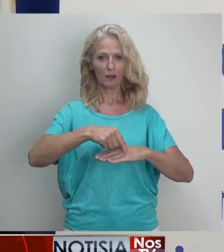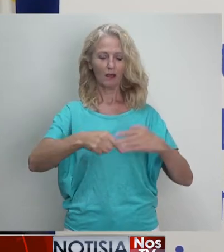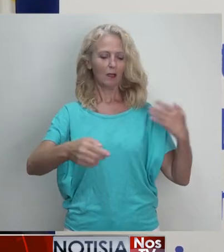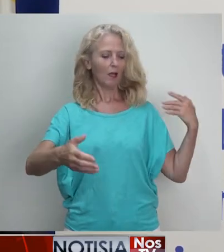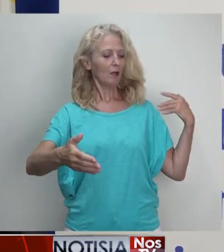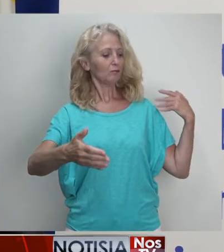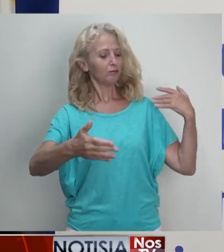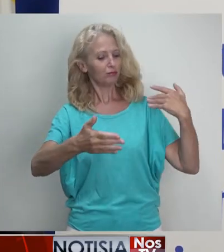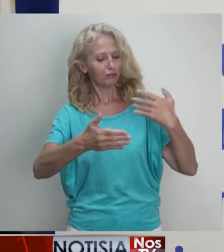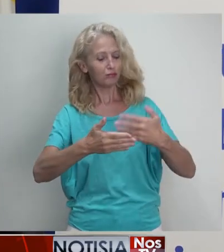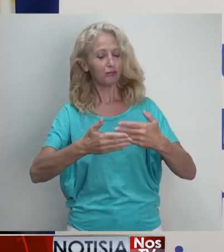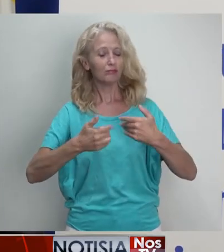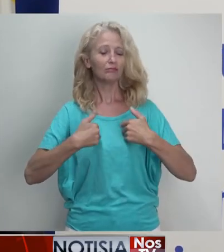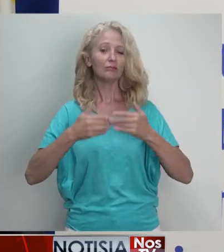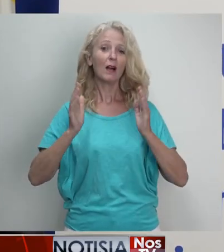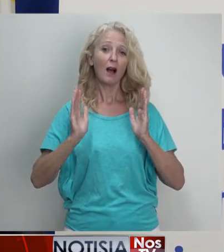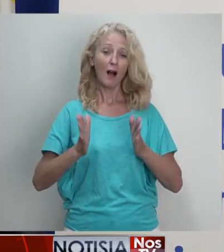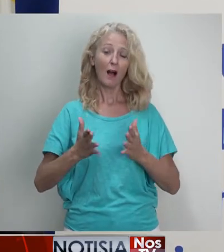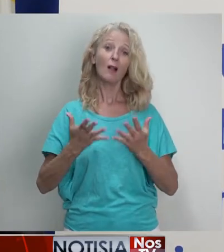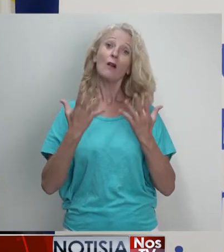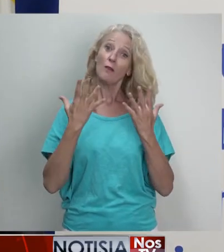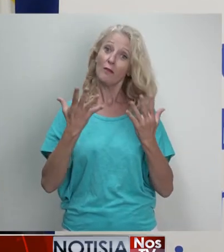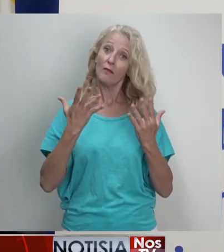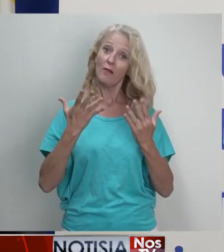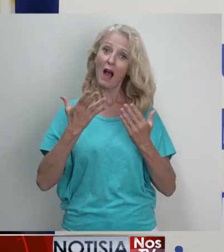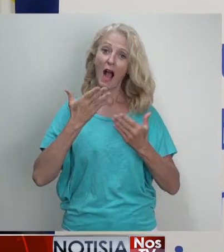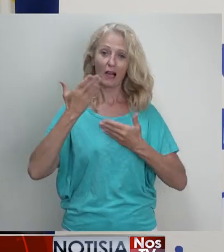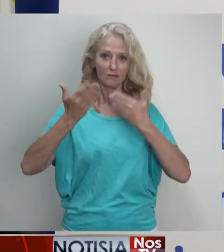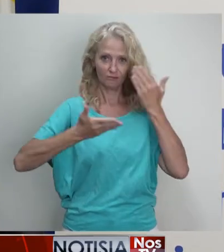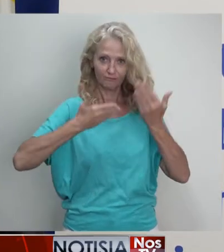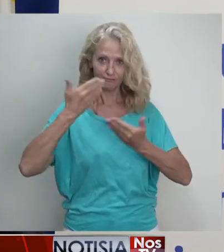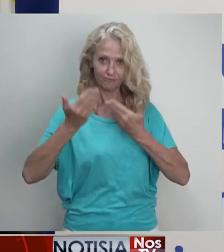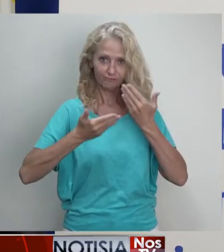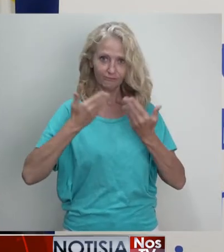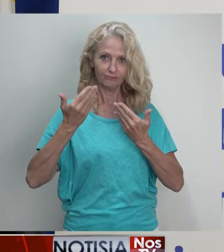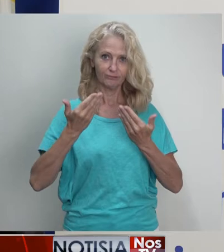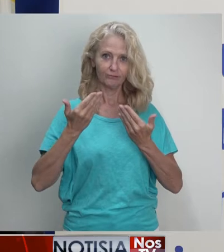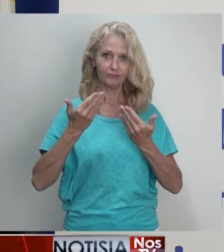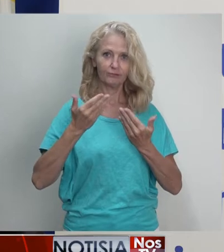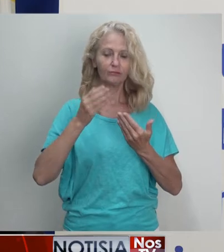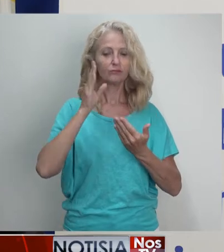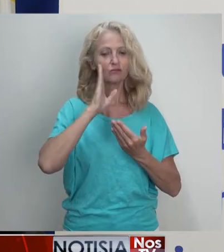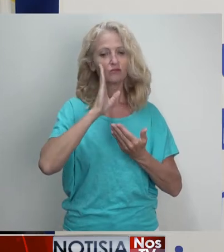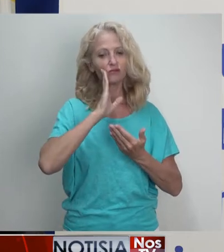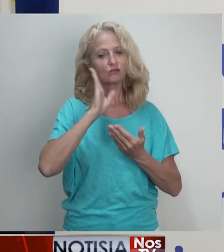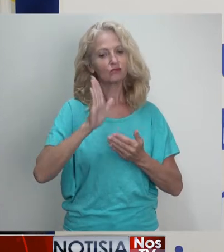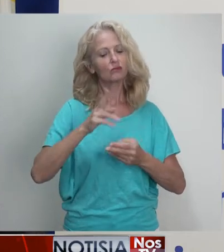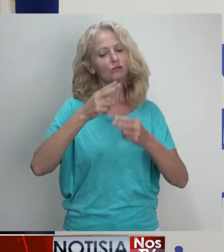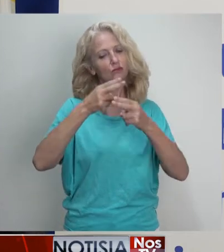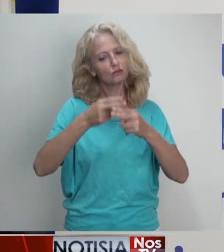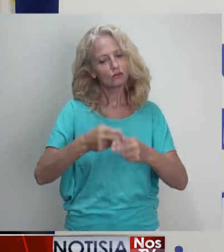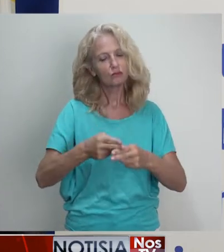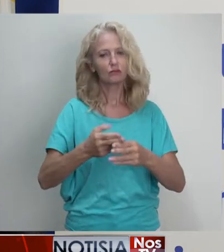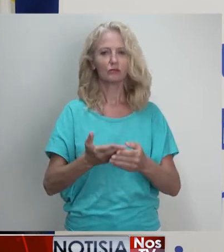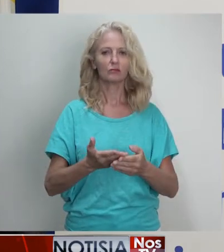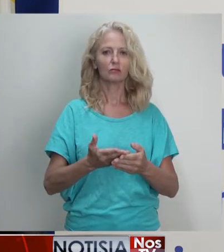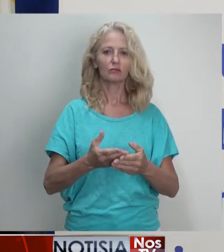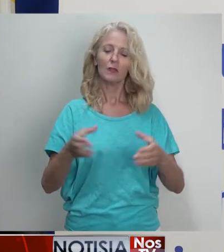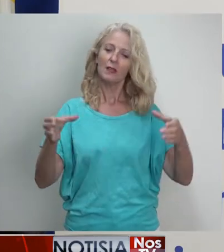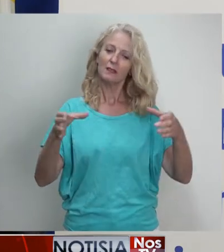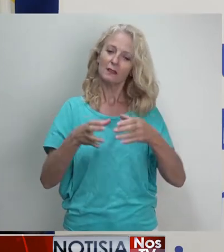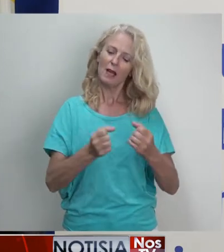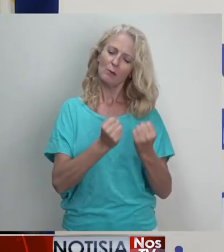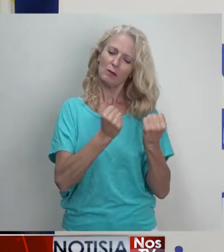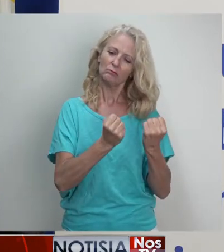De afgelopen periode heb ik al vaker het woord tot u gericht om te informeren en om op te roepen tot kalmte,